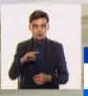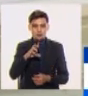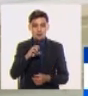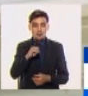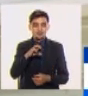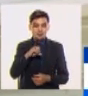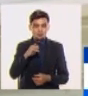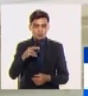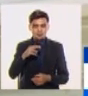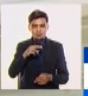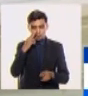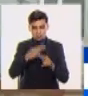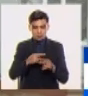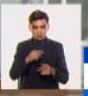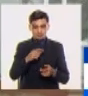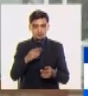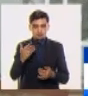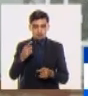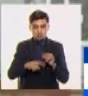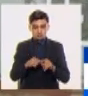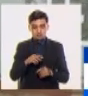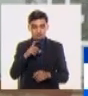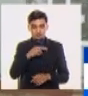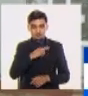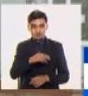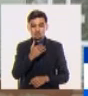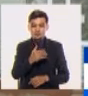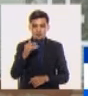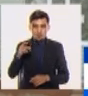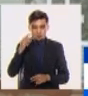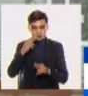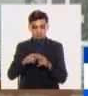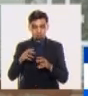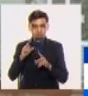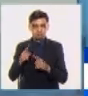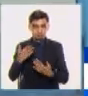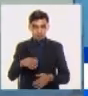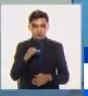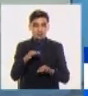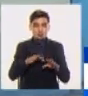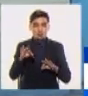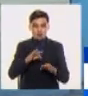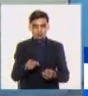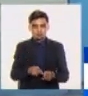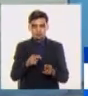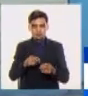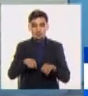родного брата одного из погибших, а спустя 3 дня начальников отдела цеха. Дело расследуют по статье «Нарушение правил охраны труда».